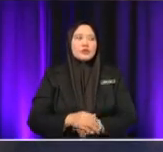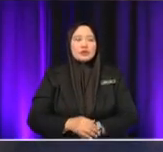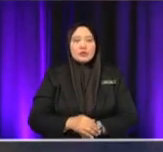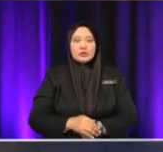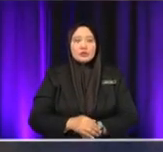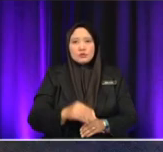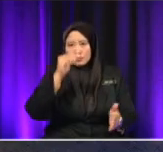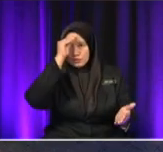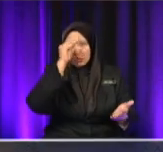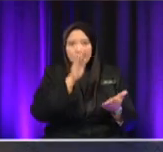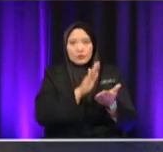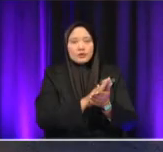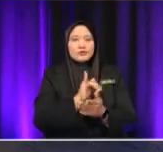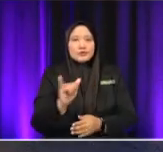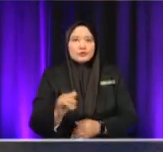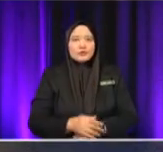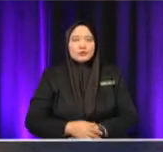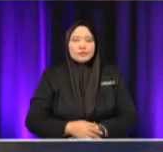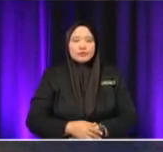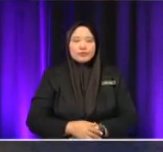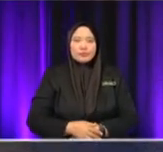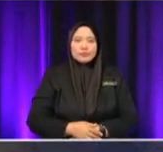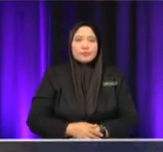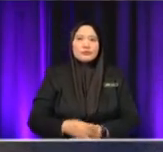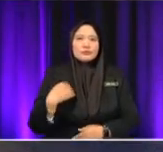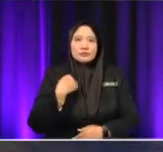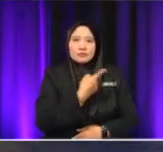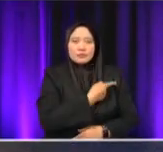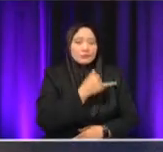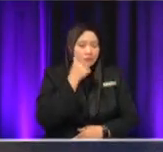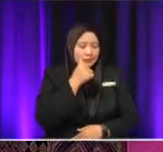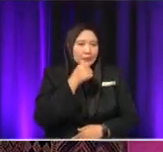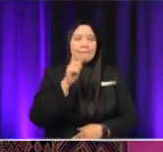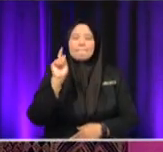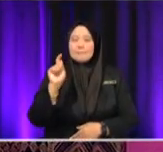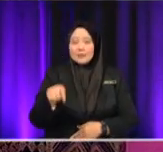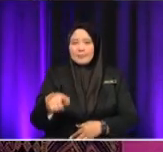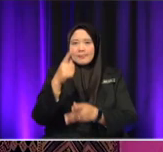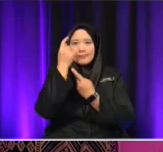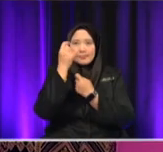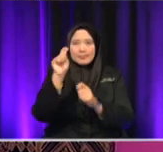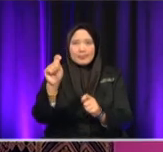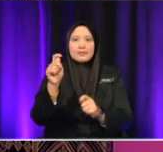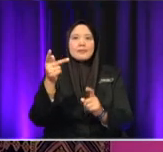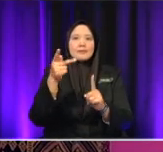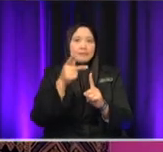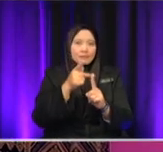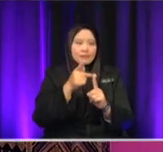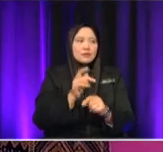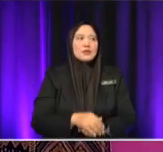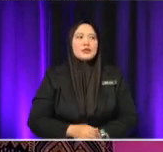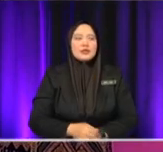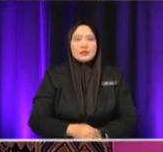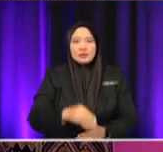istri Ini akhirnya kepada si suami kepada suami kita seterusnya macam mana contoh-contoh isian nih